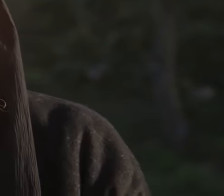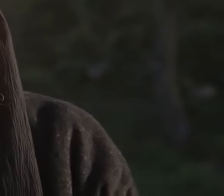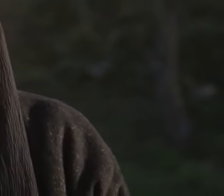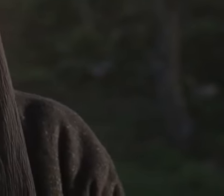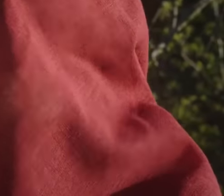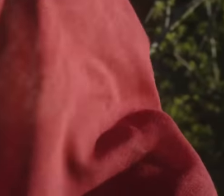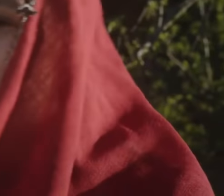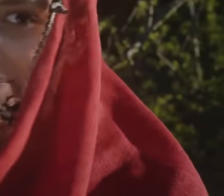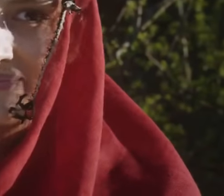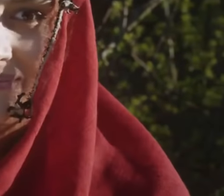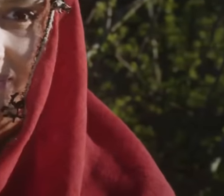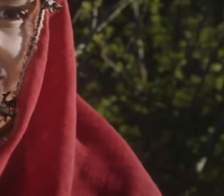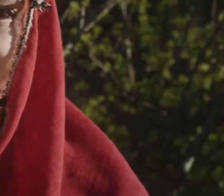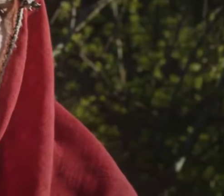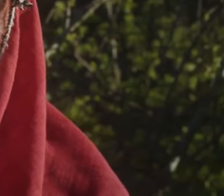geldiler.